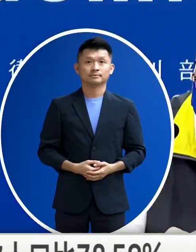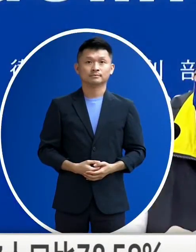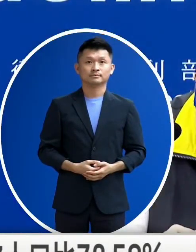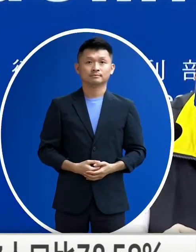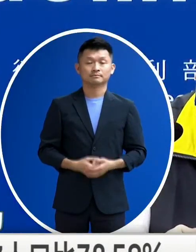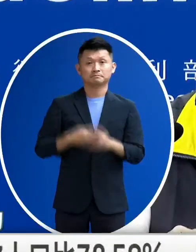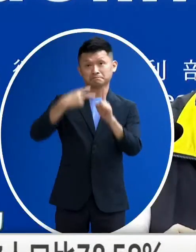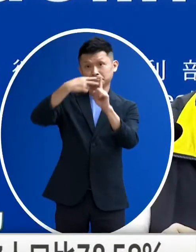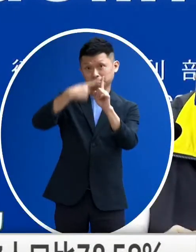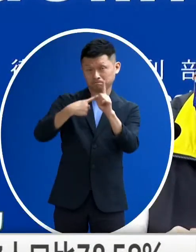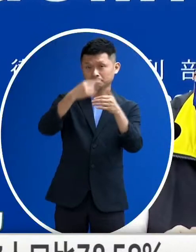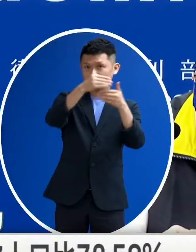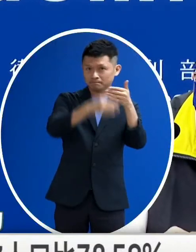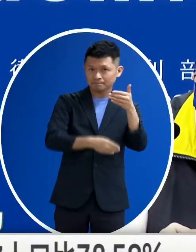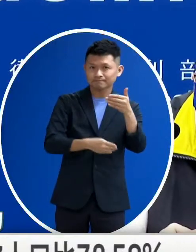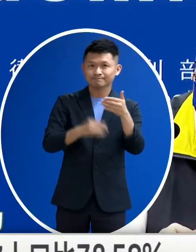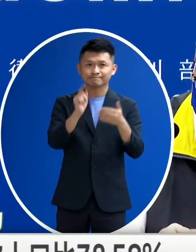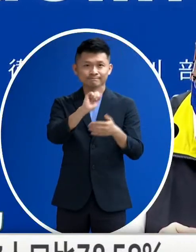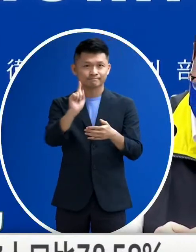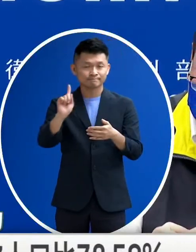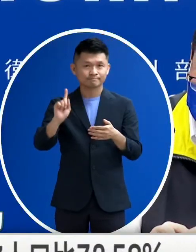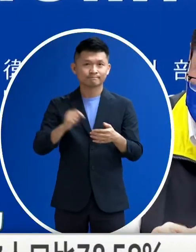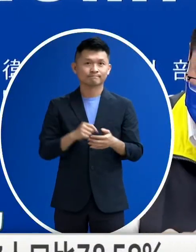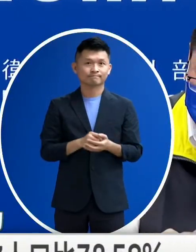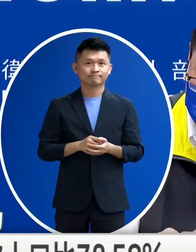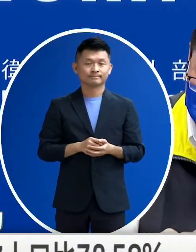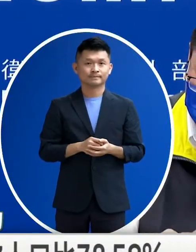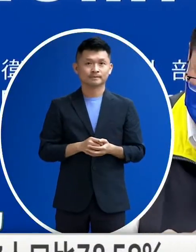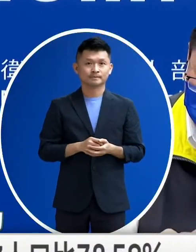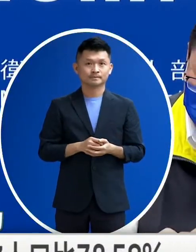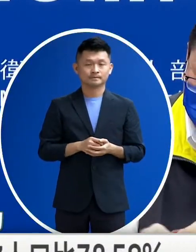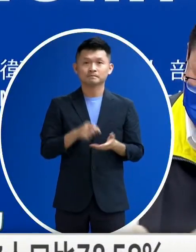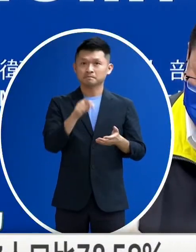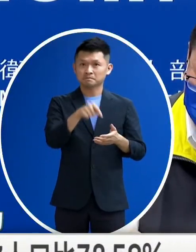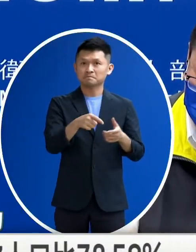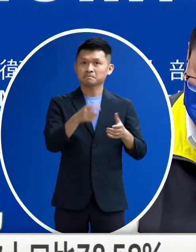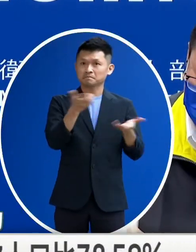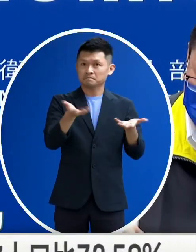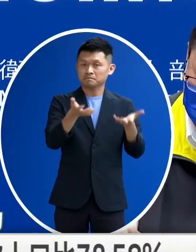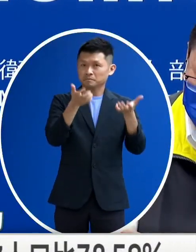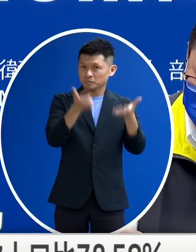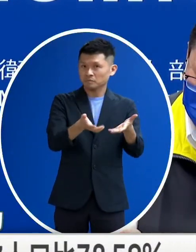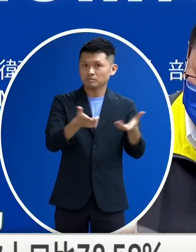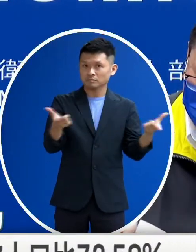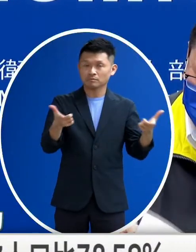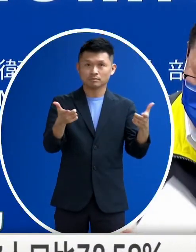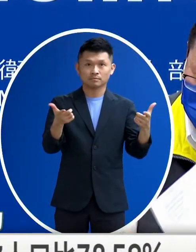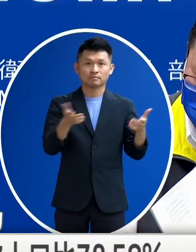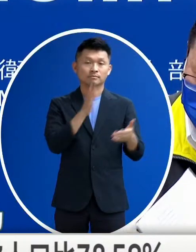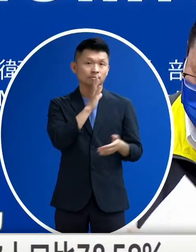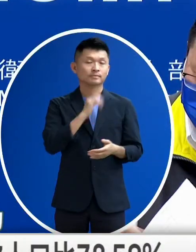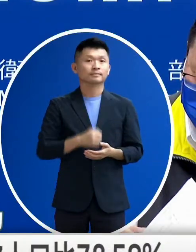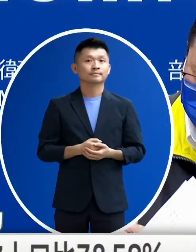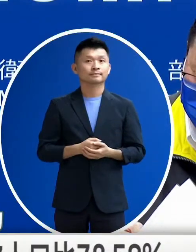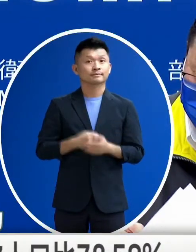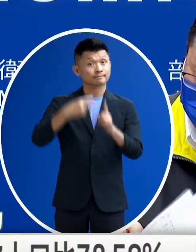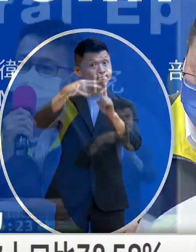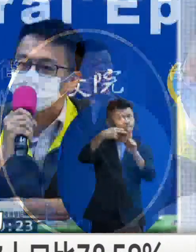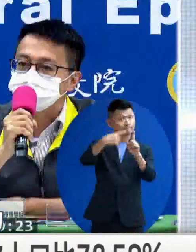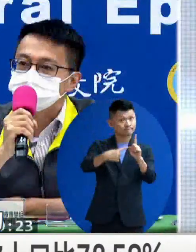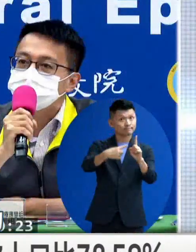当然这个降级的条件或标准是一个很大的一个事情，然后所以七成大概是我们可能降